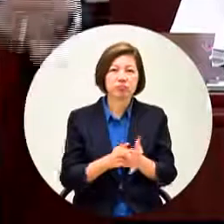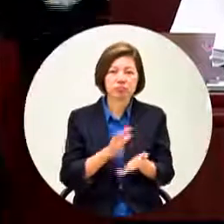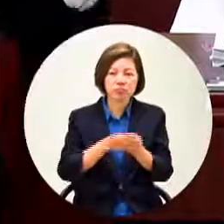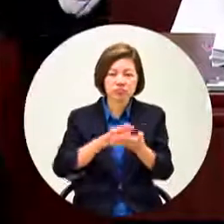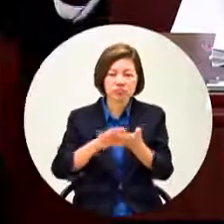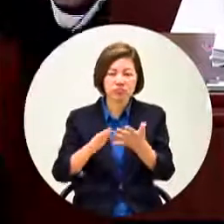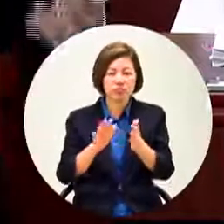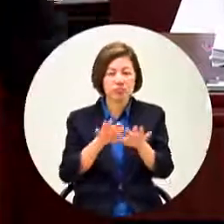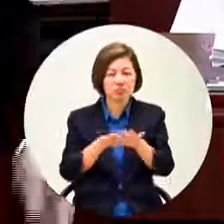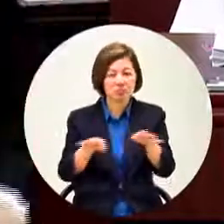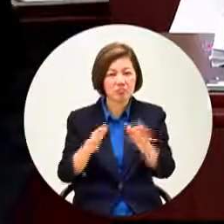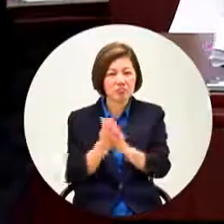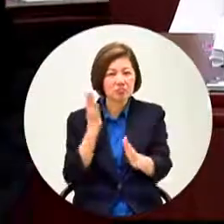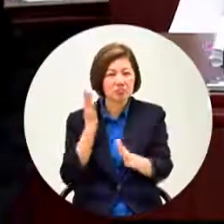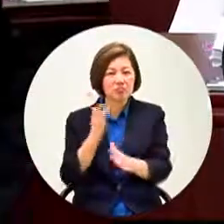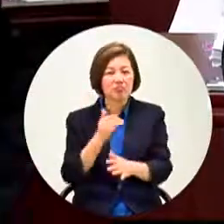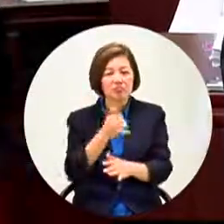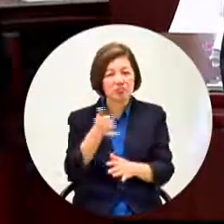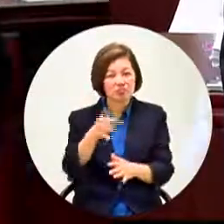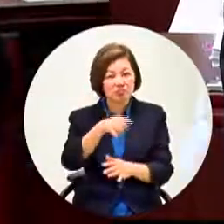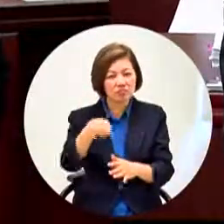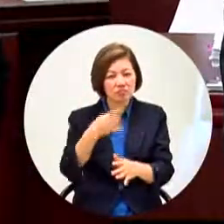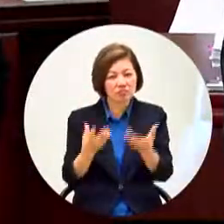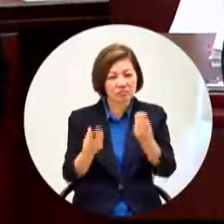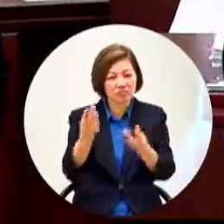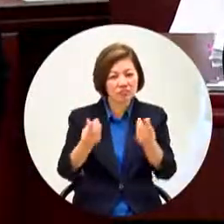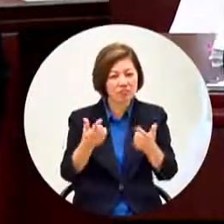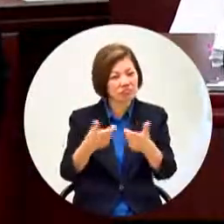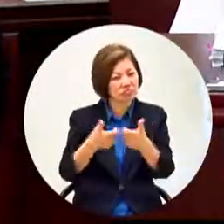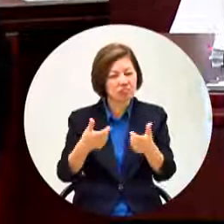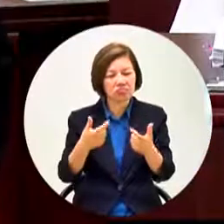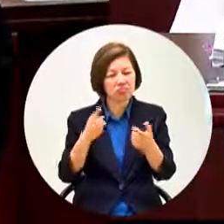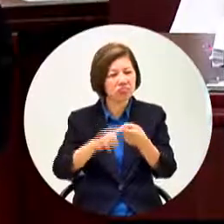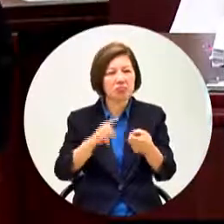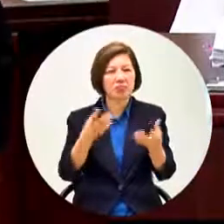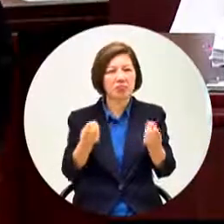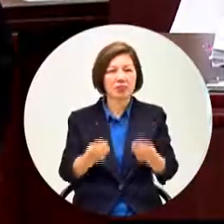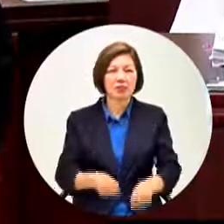嘛是阁无走出来啊！啊，你按伫迄个